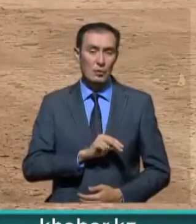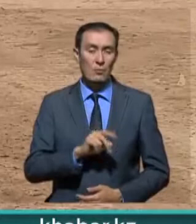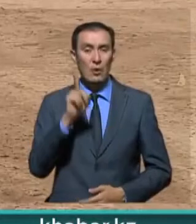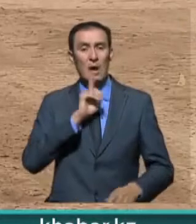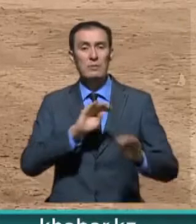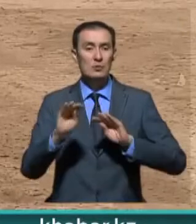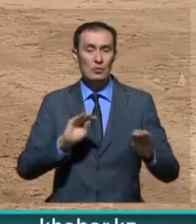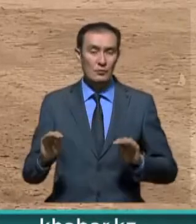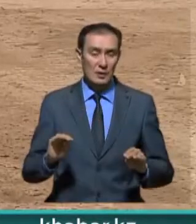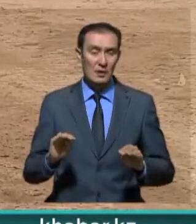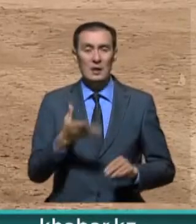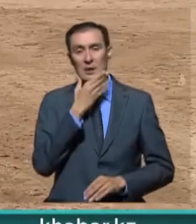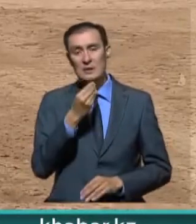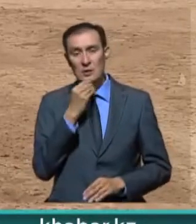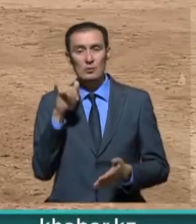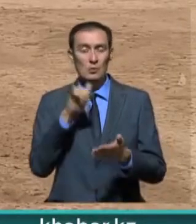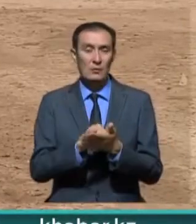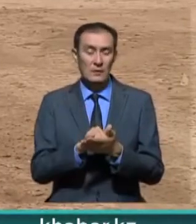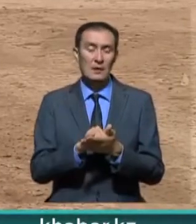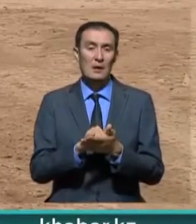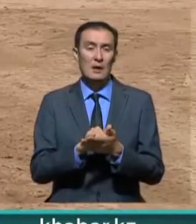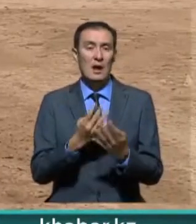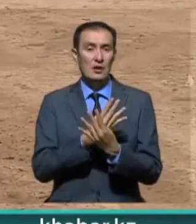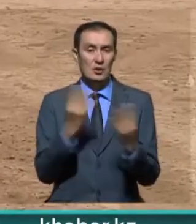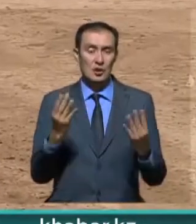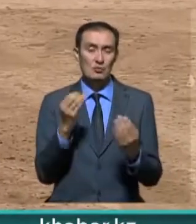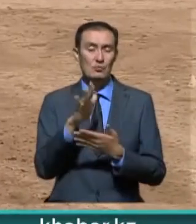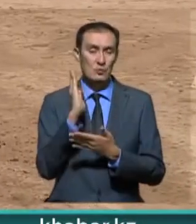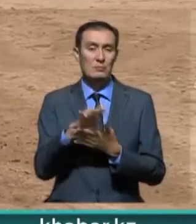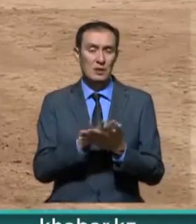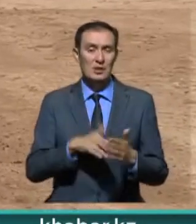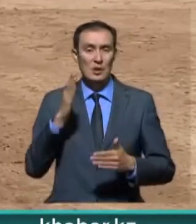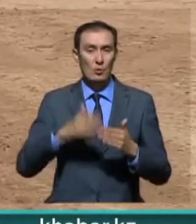облицовке, по установке перильного ограждения находятся в работе, будут завершены в сентябре месяце.